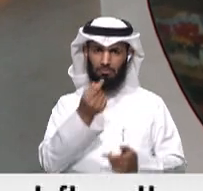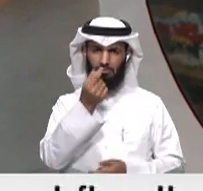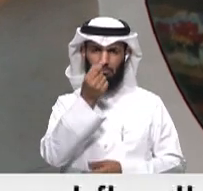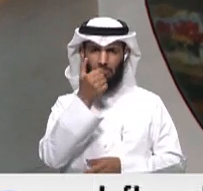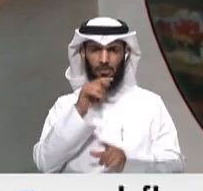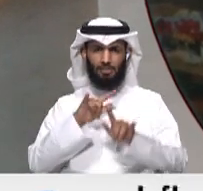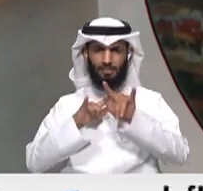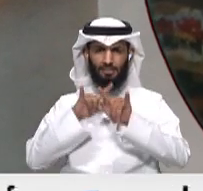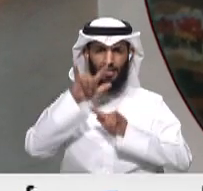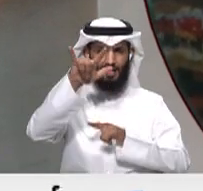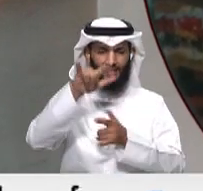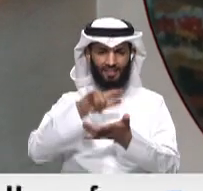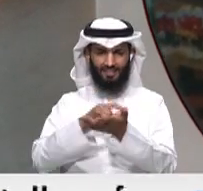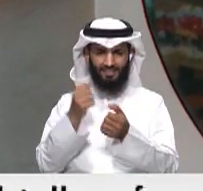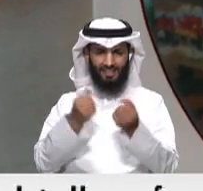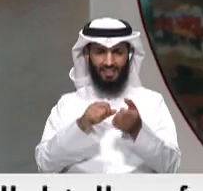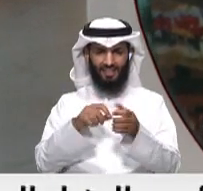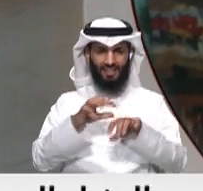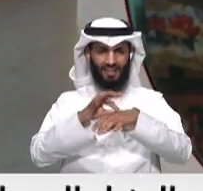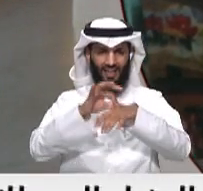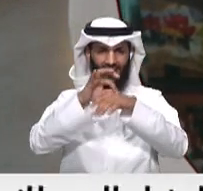الرحلات الجوية بالطيران.